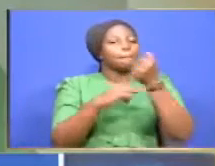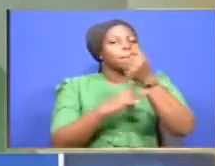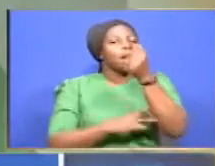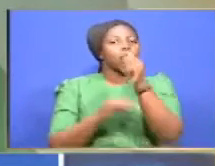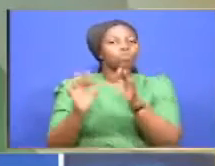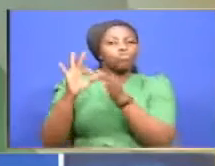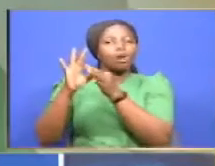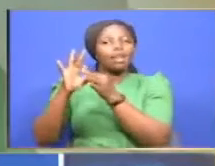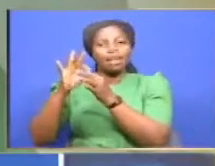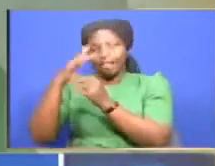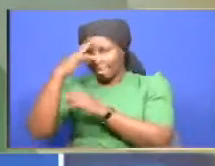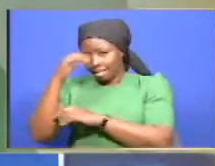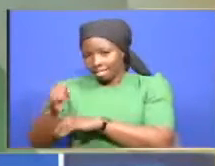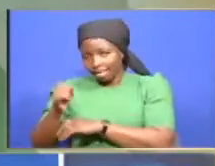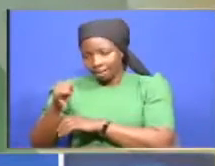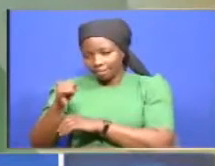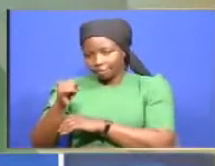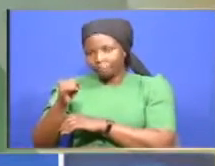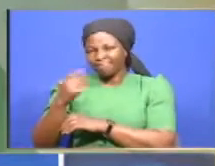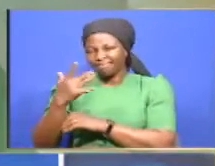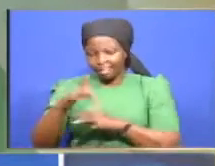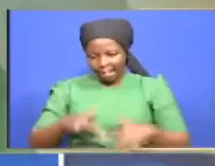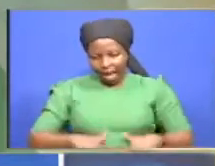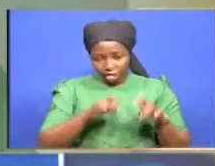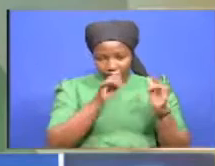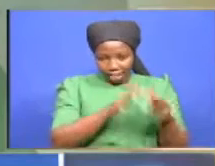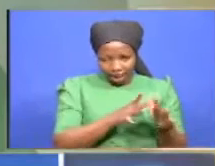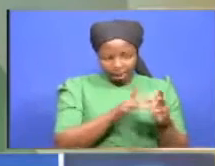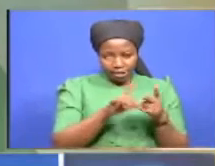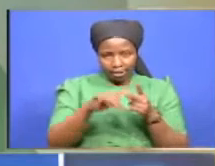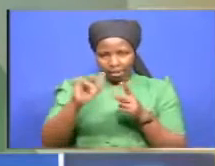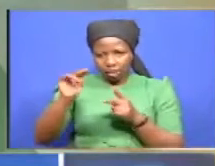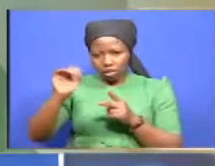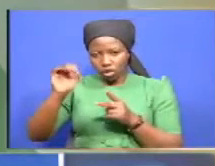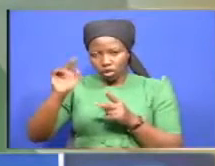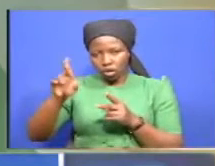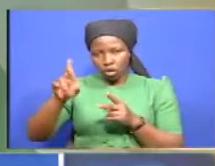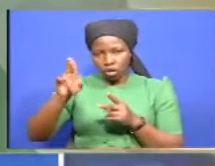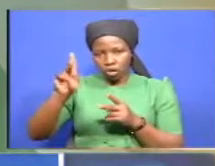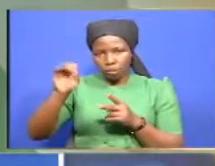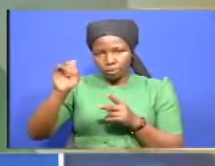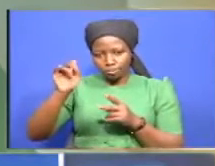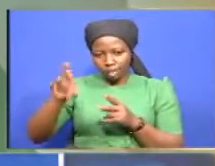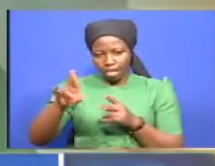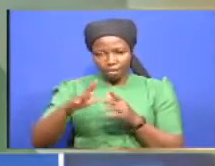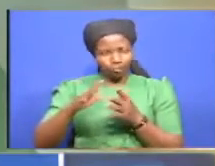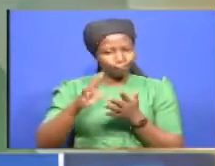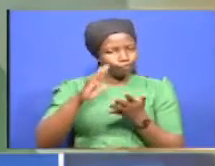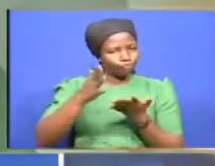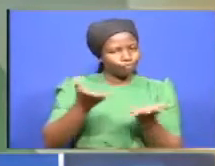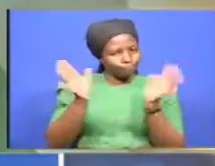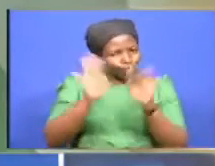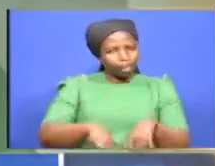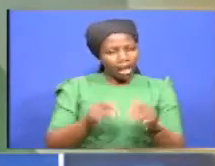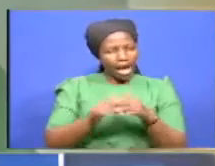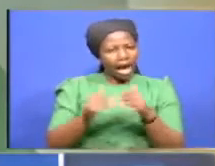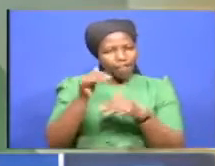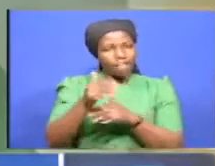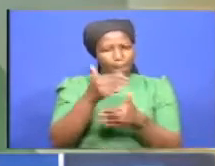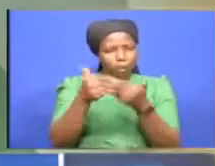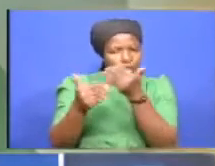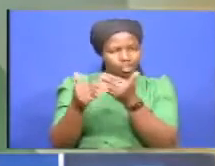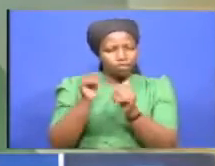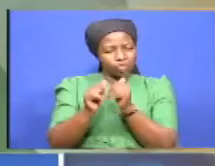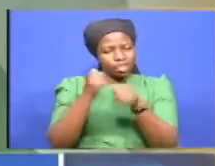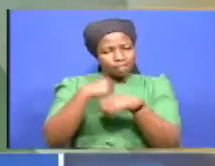wa Kitengela na Norkopir liliporomoka siku mbili tu baada ya ujenzi wake, kisa kilichowagadhabisha wakazi hao. Taarifa kamili